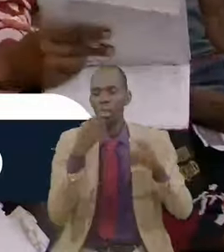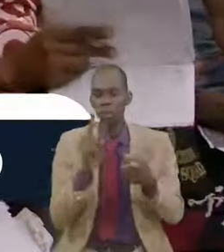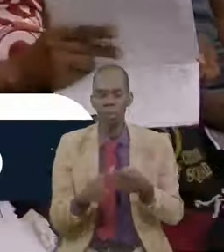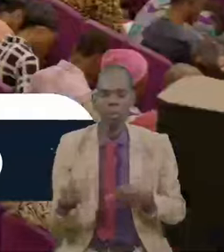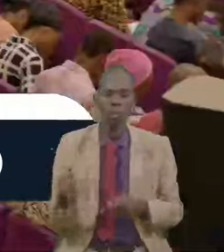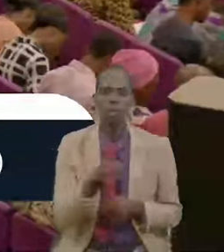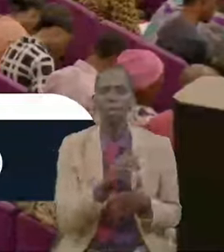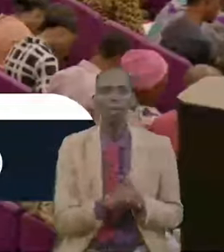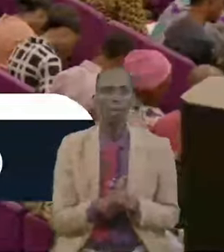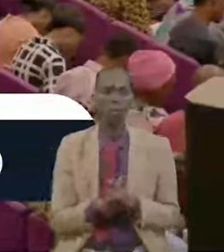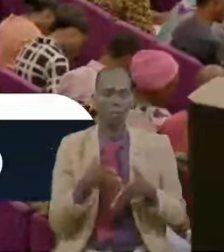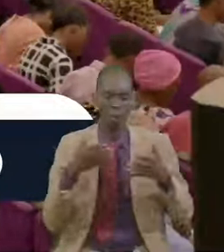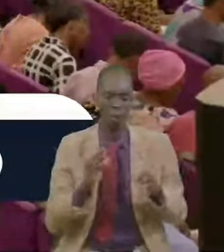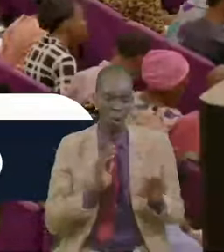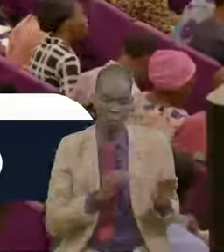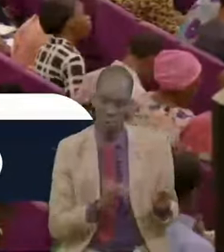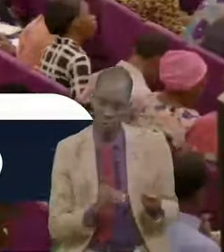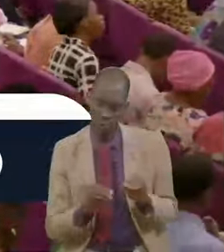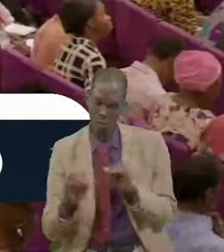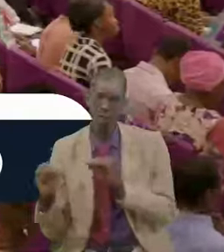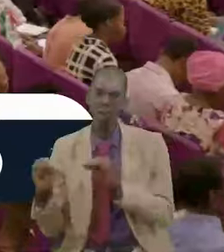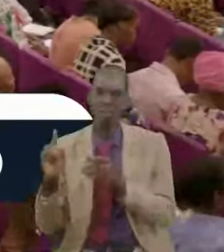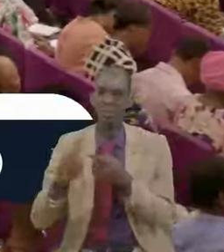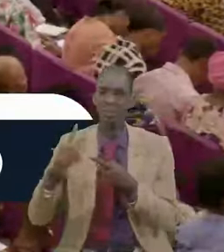Jésus vous dit, passons à l'autre bord.